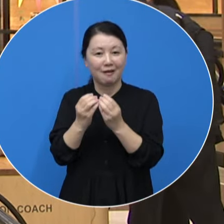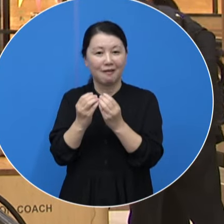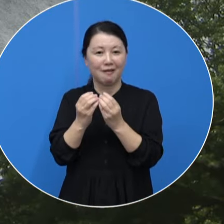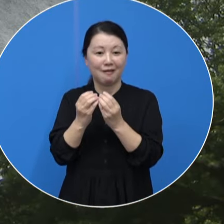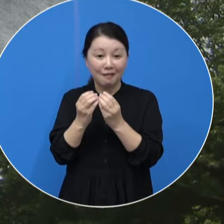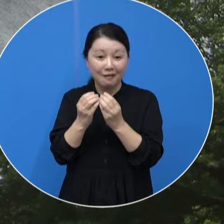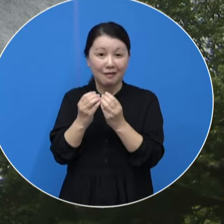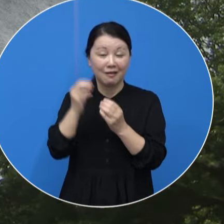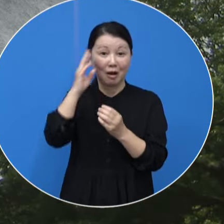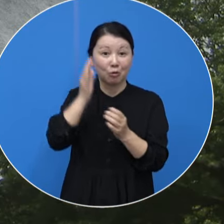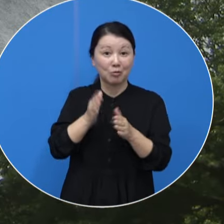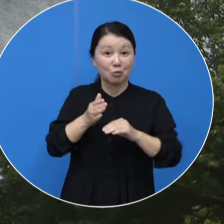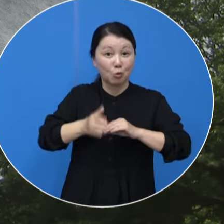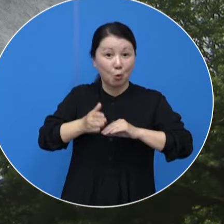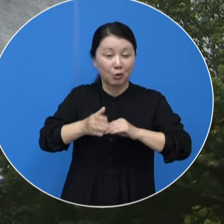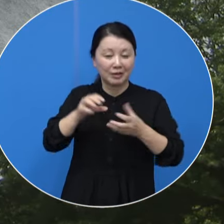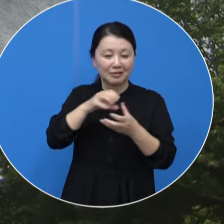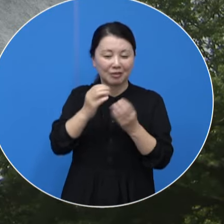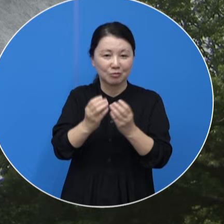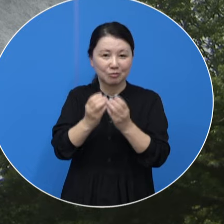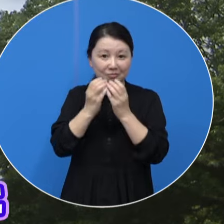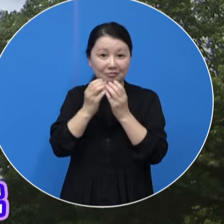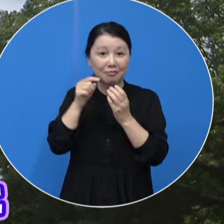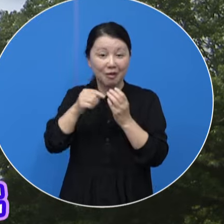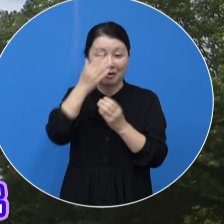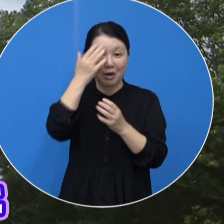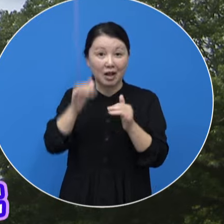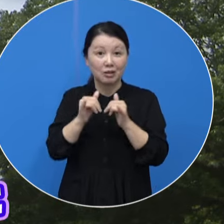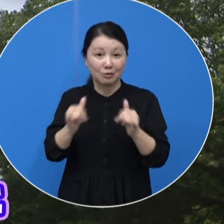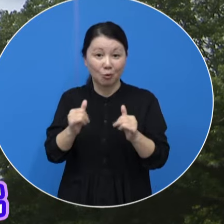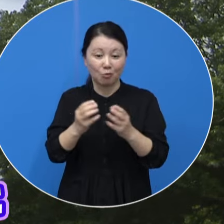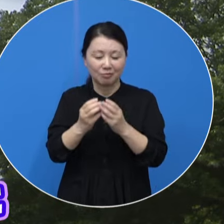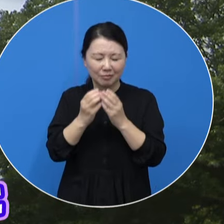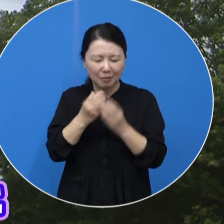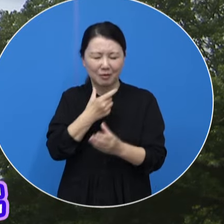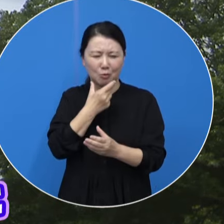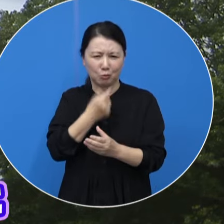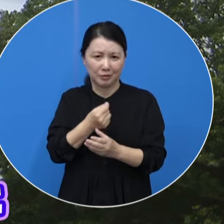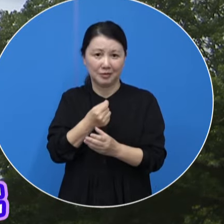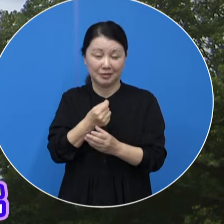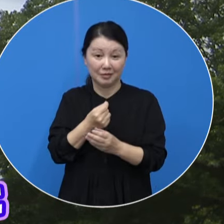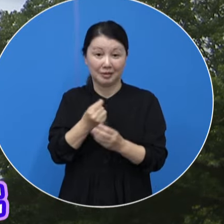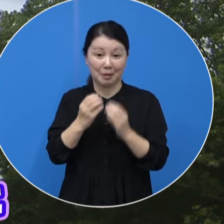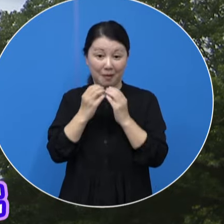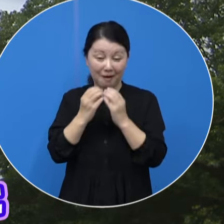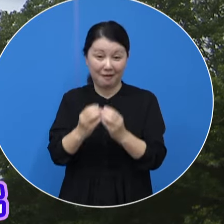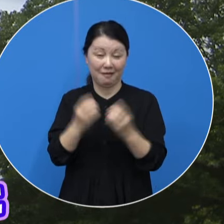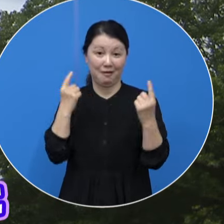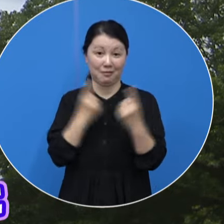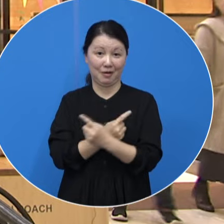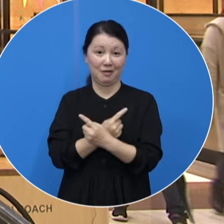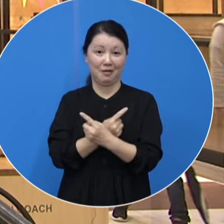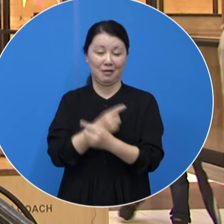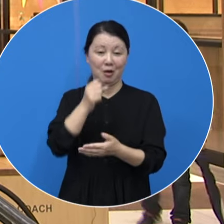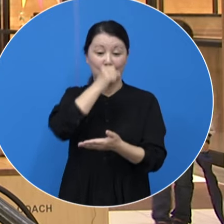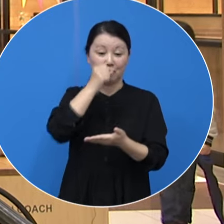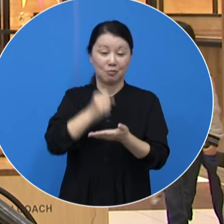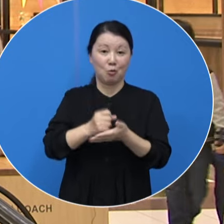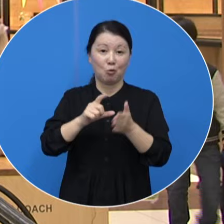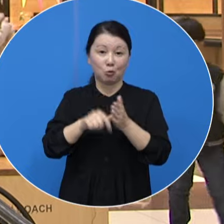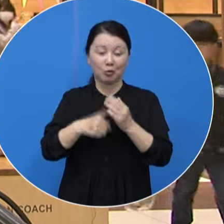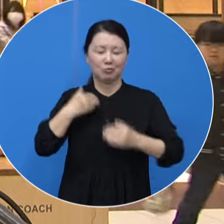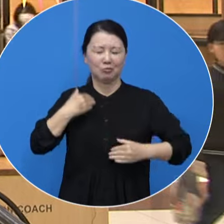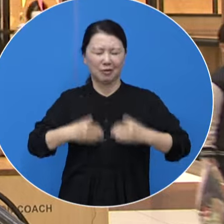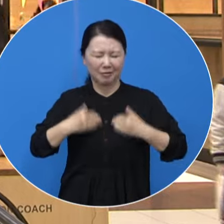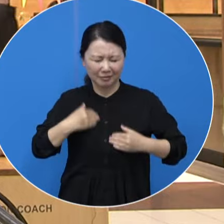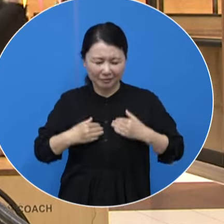。鹿児島の郷土料理のさつま汁を若い人たちに食べてもらうためにバーガーにしました。形になった時は